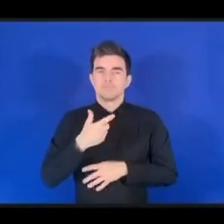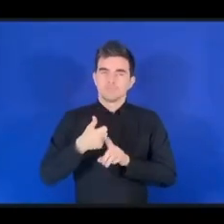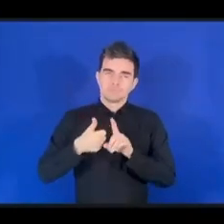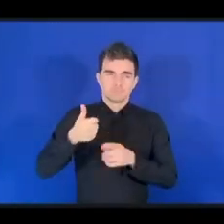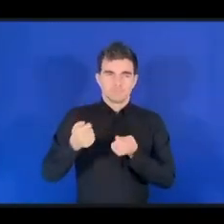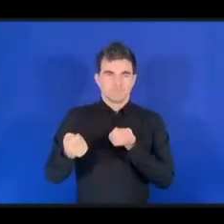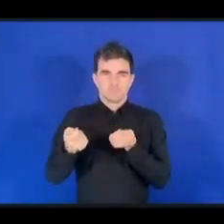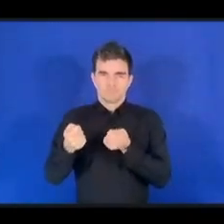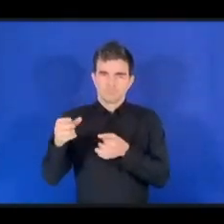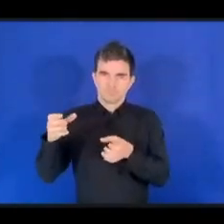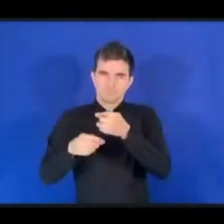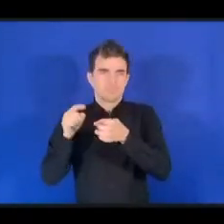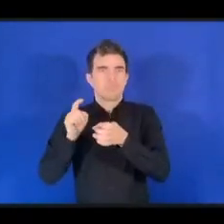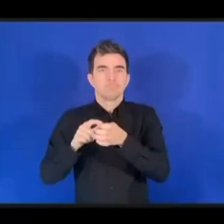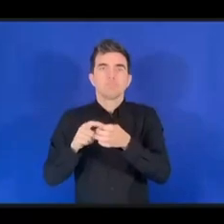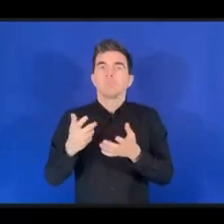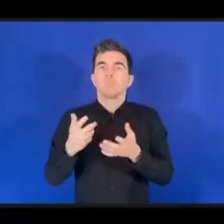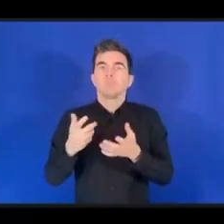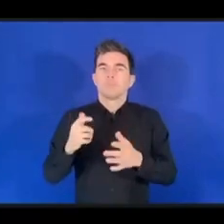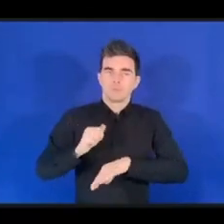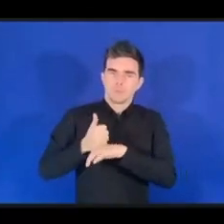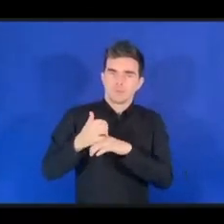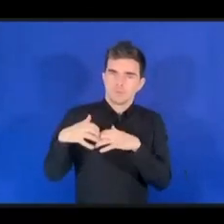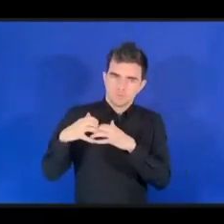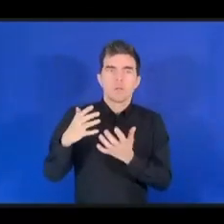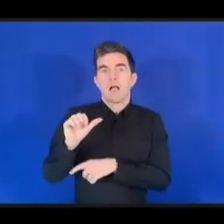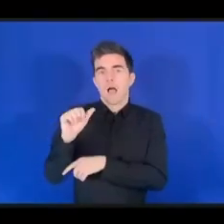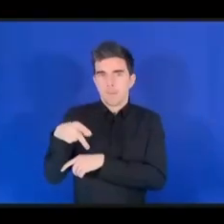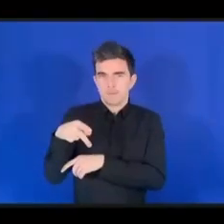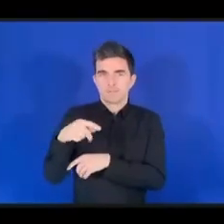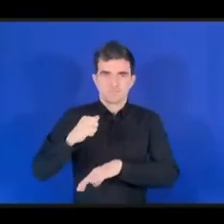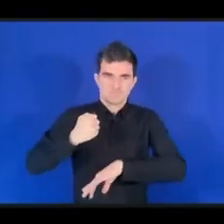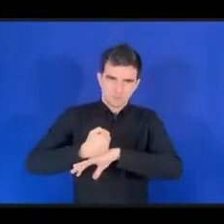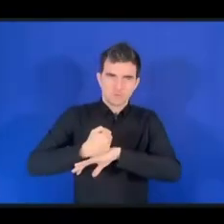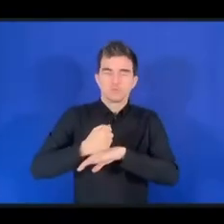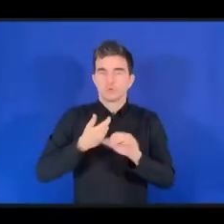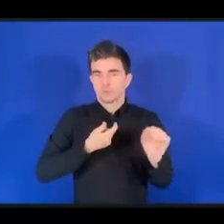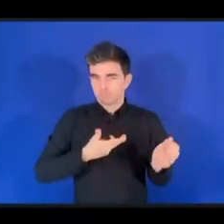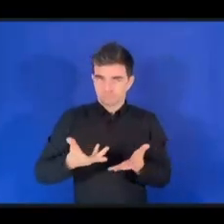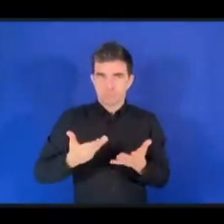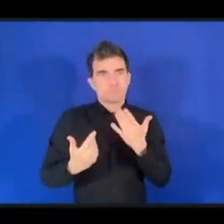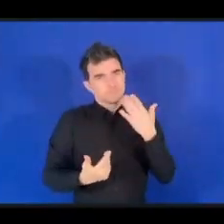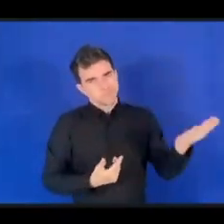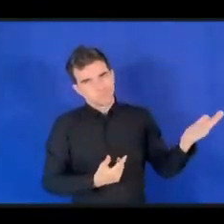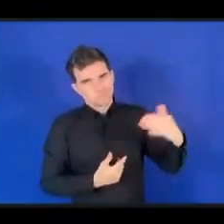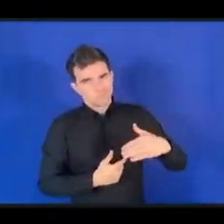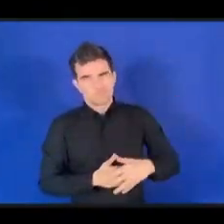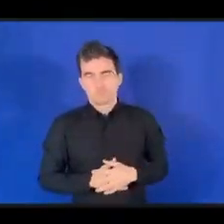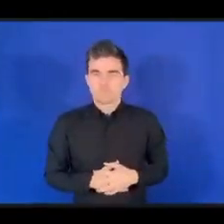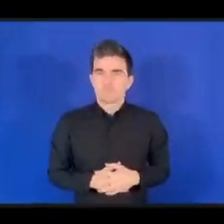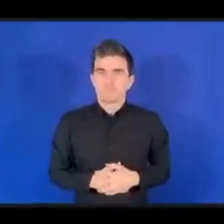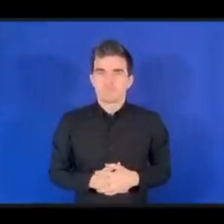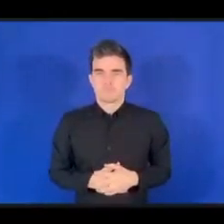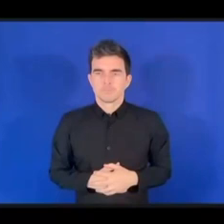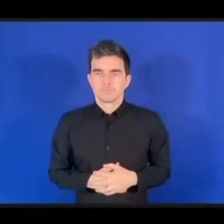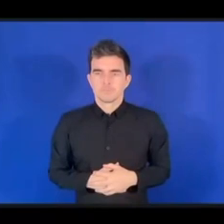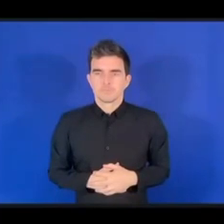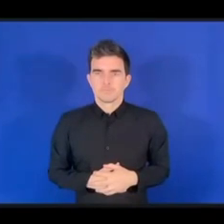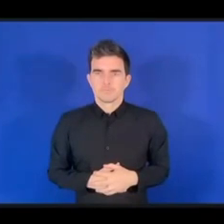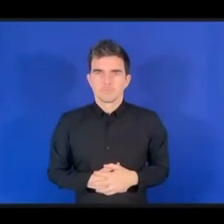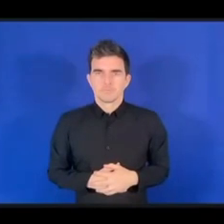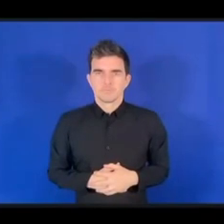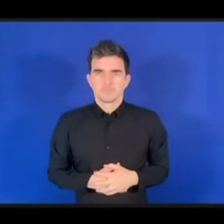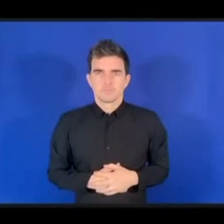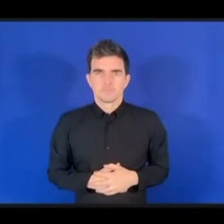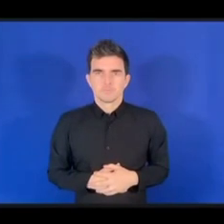كادينا القائمه باعمال مدير التنفيذي لابنيك مؤسسه ابنك لكي